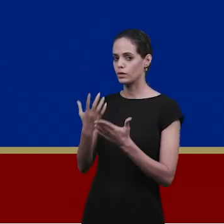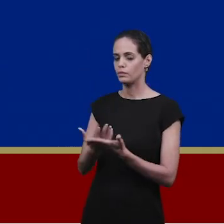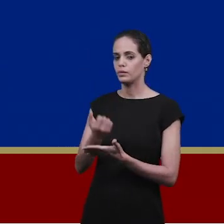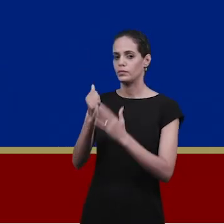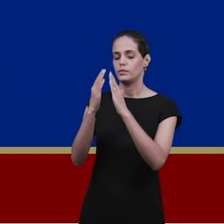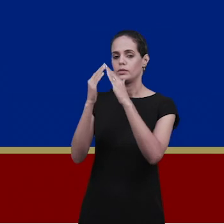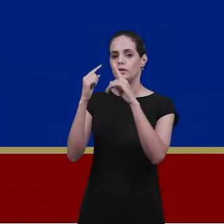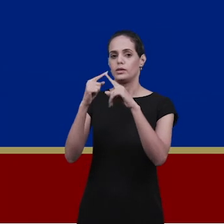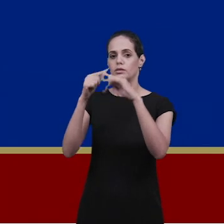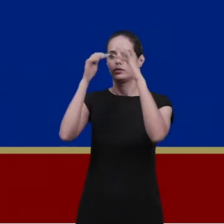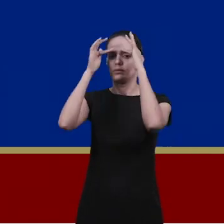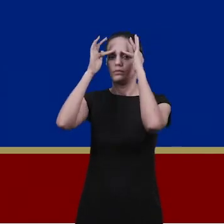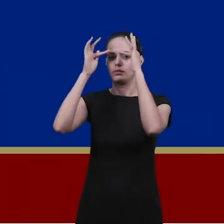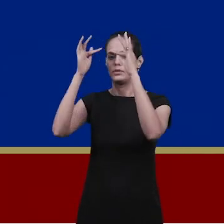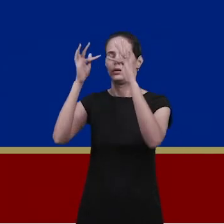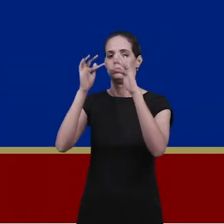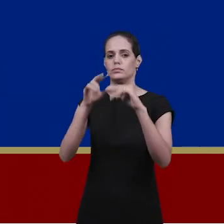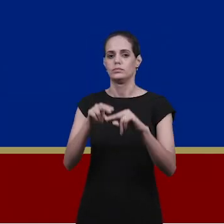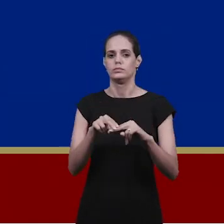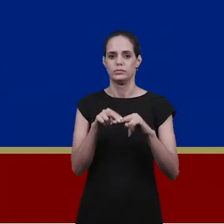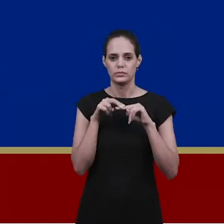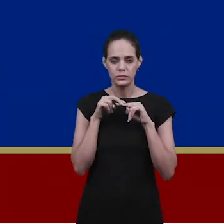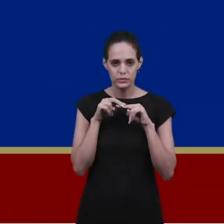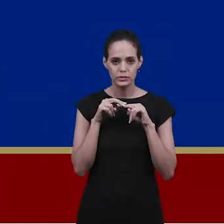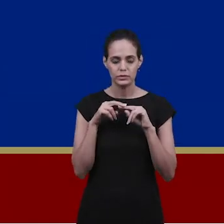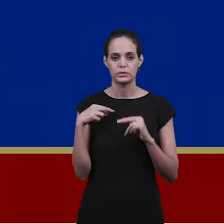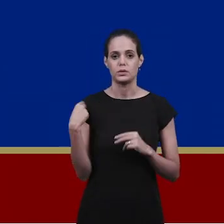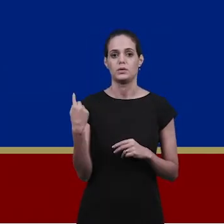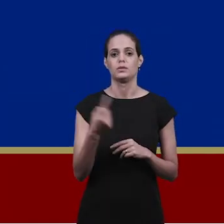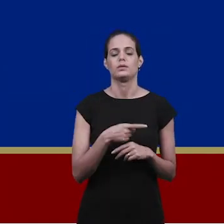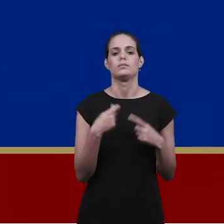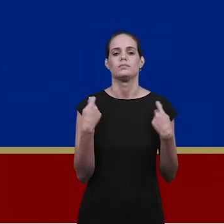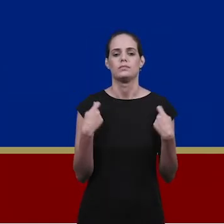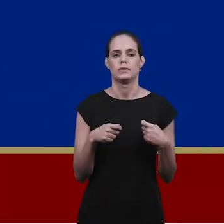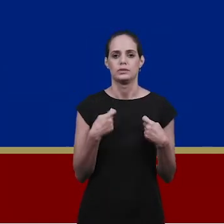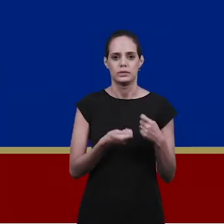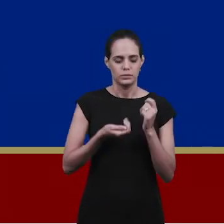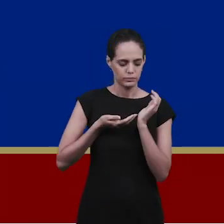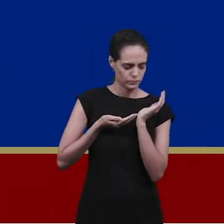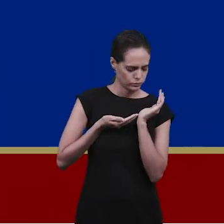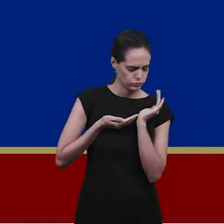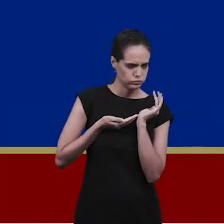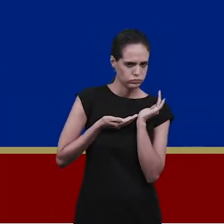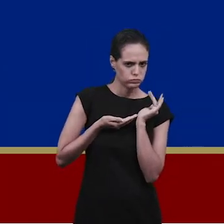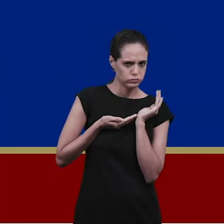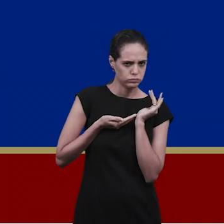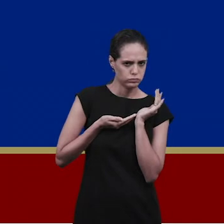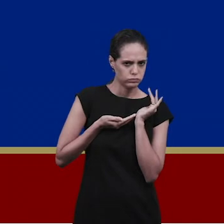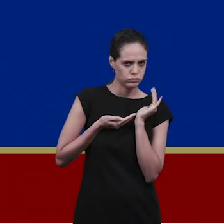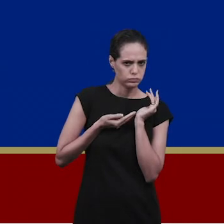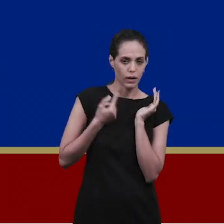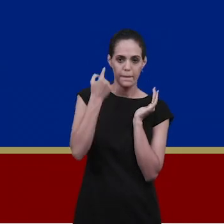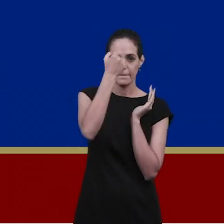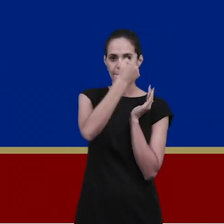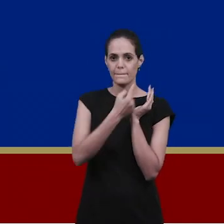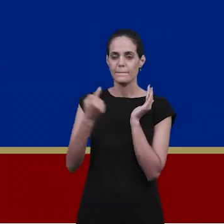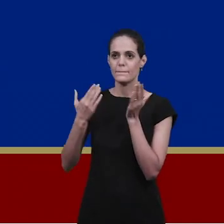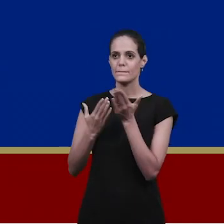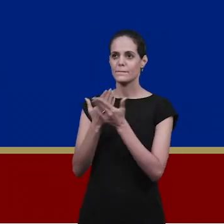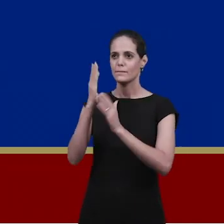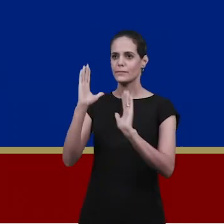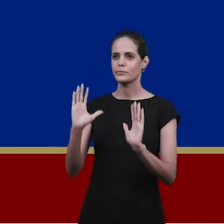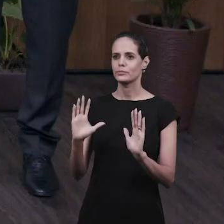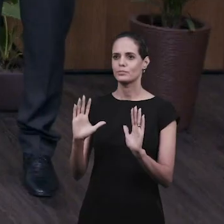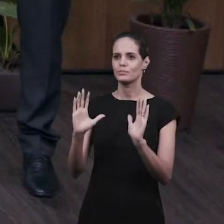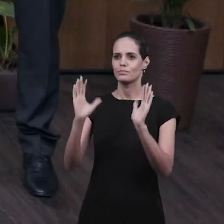marqué par les signes et avertissements qui précèdent l'enlèvement de l'Église fidèle. Pour cela, il est nécessaire d'avoir le feu dans